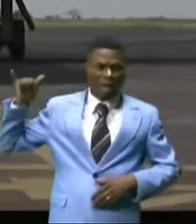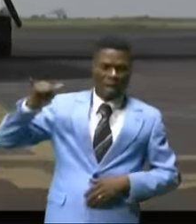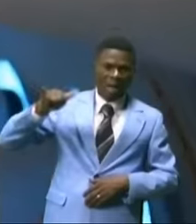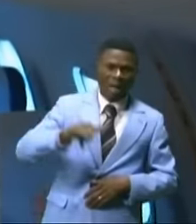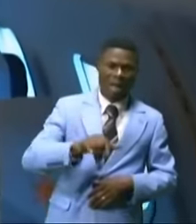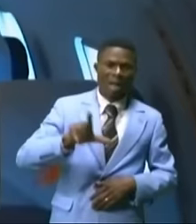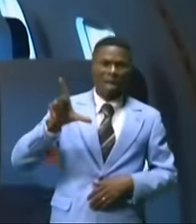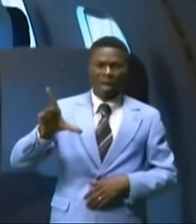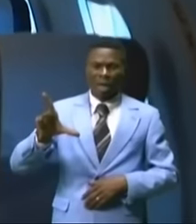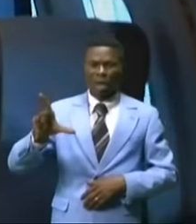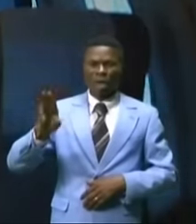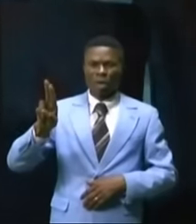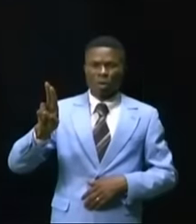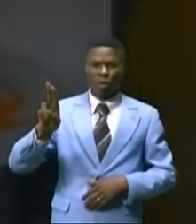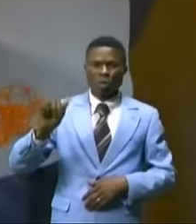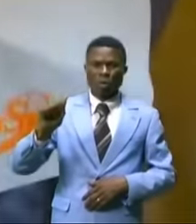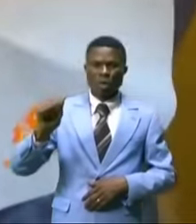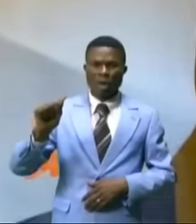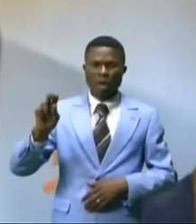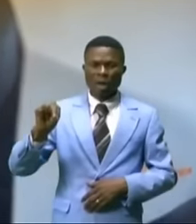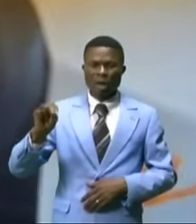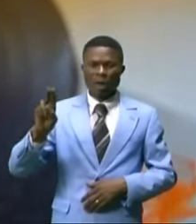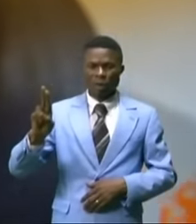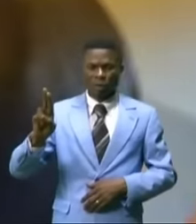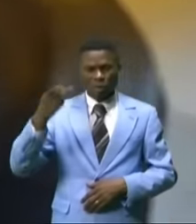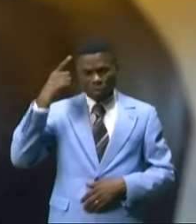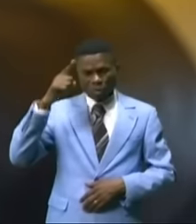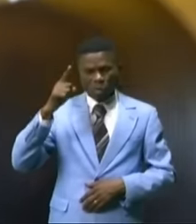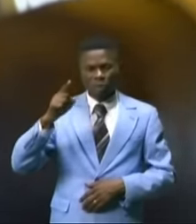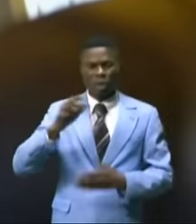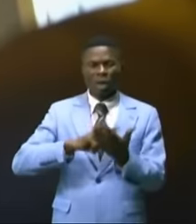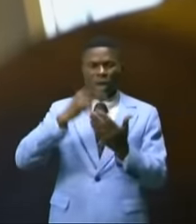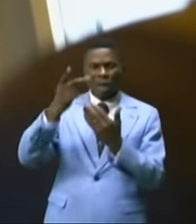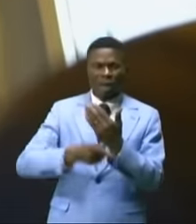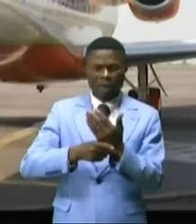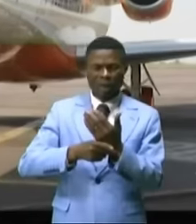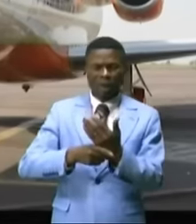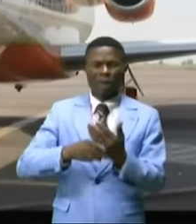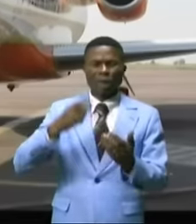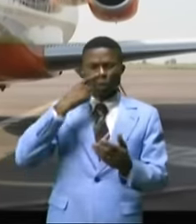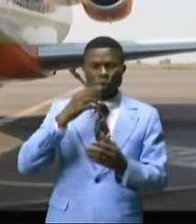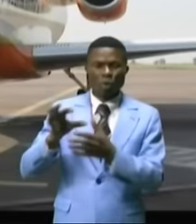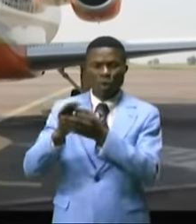Luano militent pour le maintien de la RDC sur la liste noire de l'Union